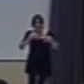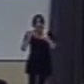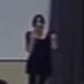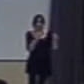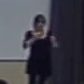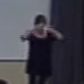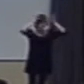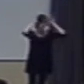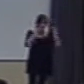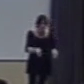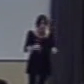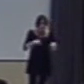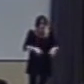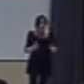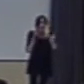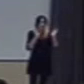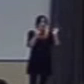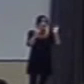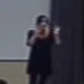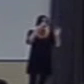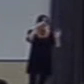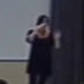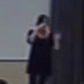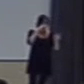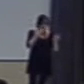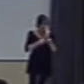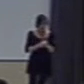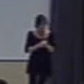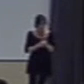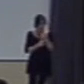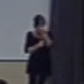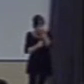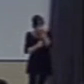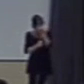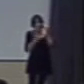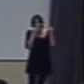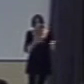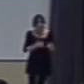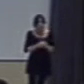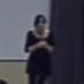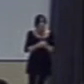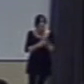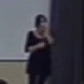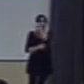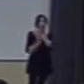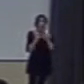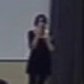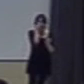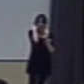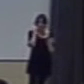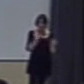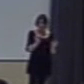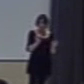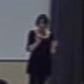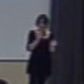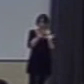jo crec que avui estem en un moment especialment interessant i especialment. Bé, i per tant, quan l'any passat en